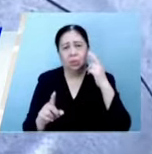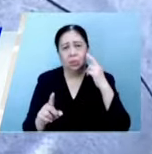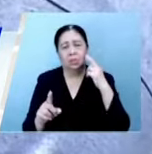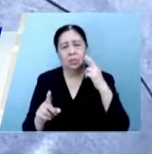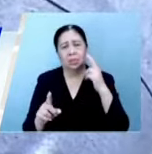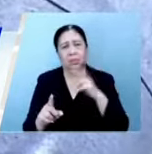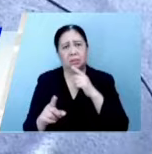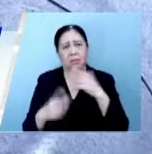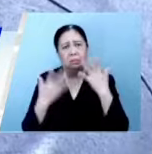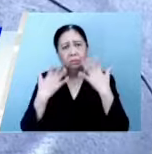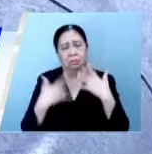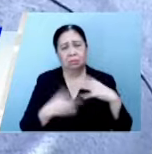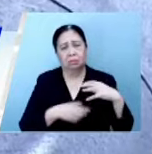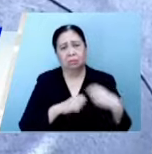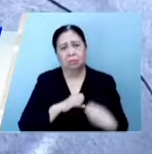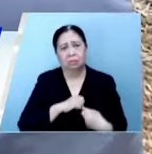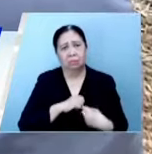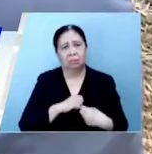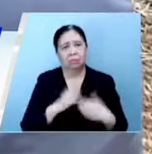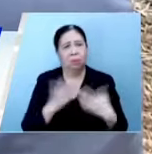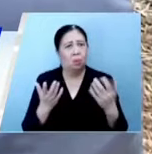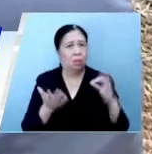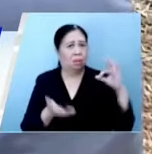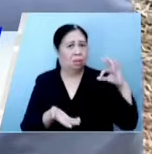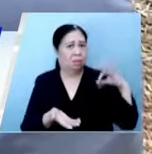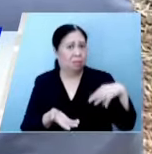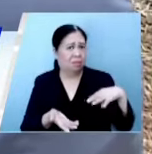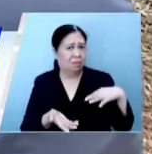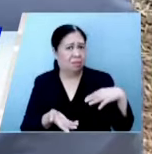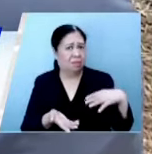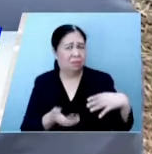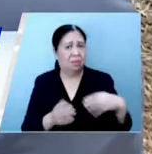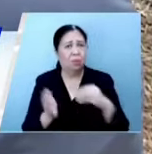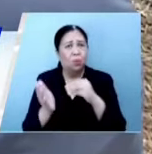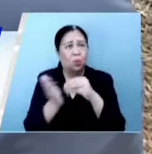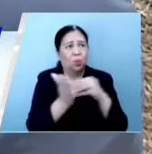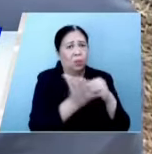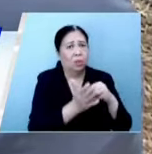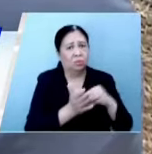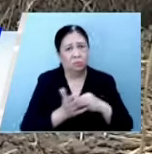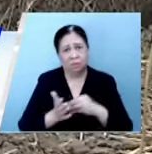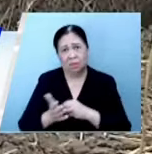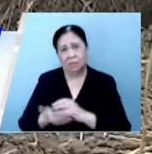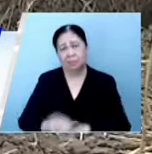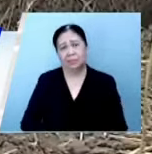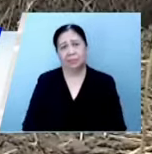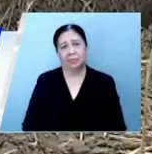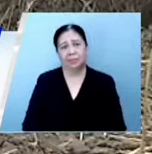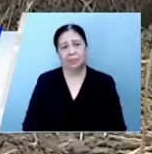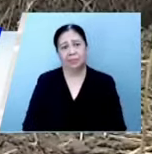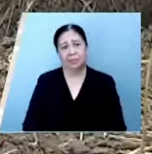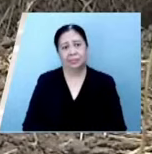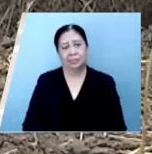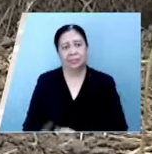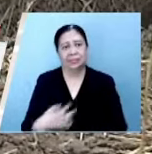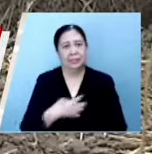manlumo. Dahil wala nang ang kita, maumpa siya sa utang. Masakit na